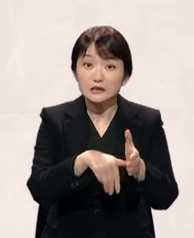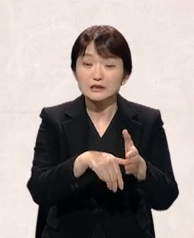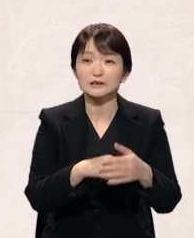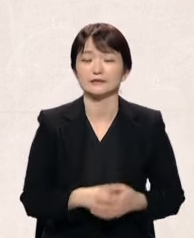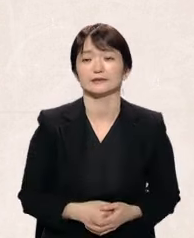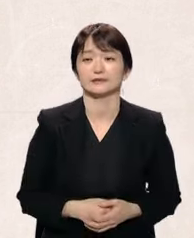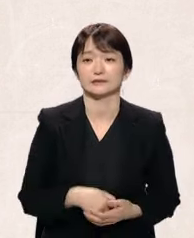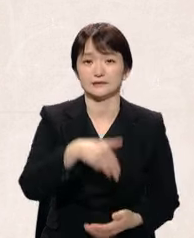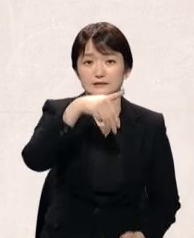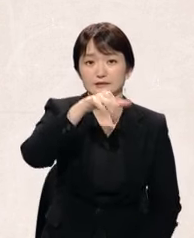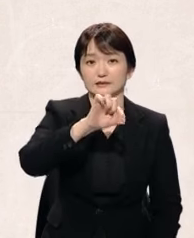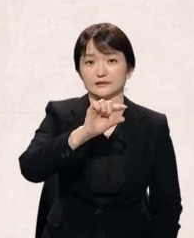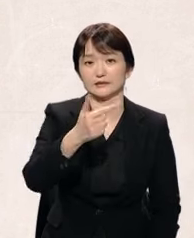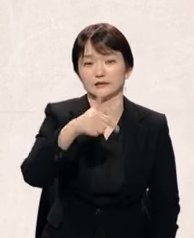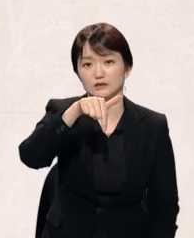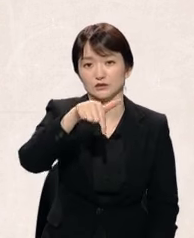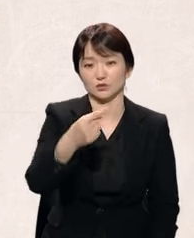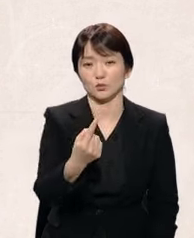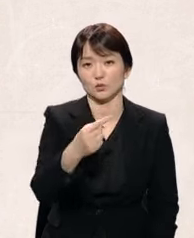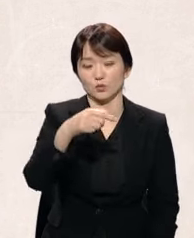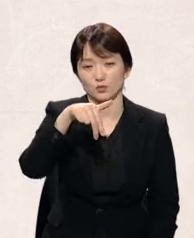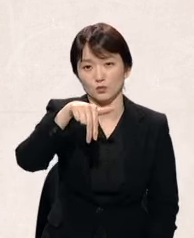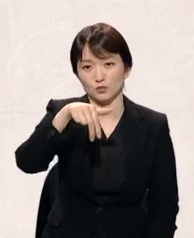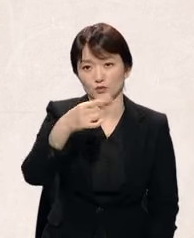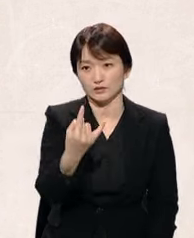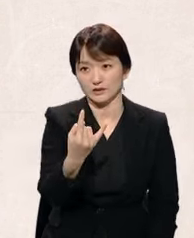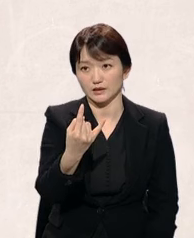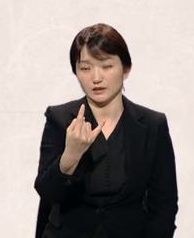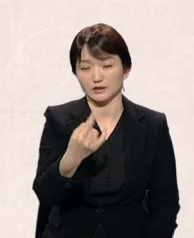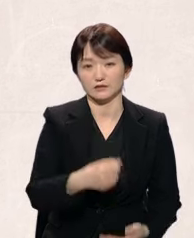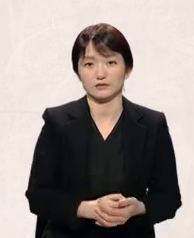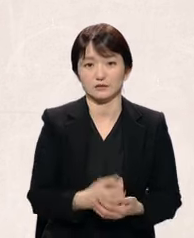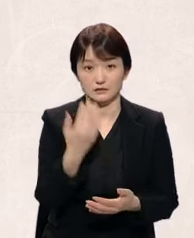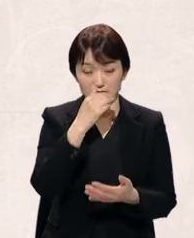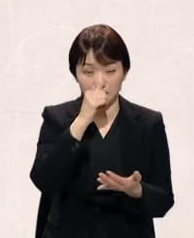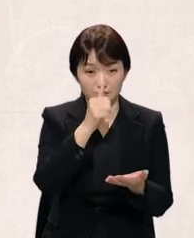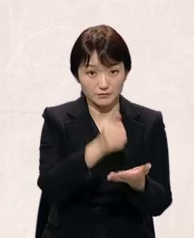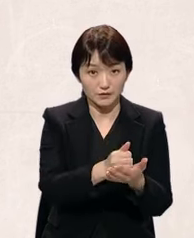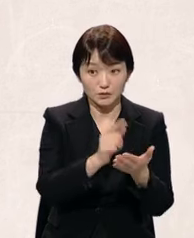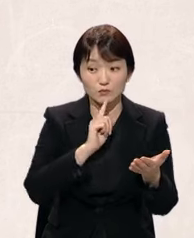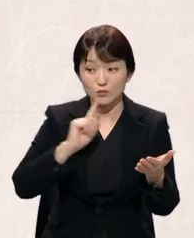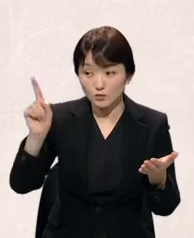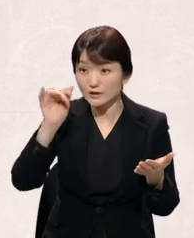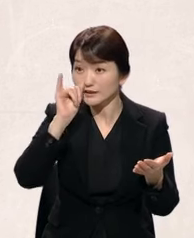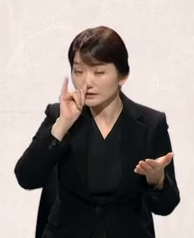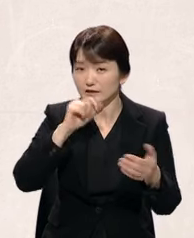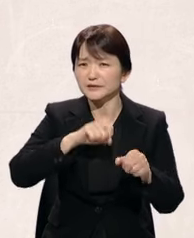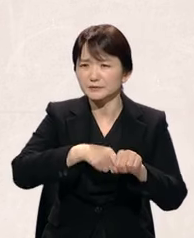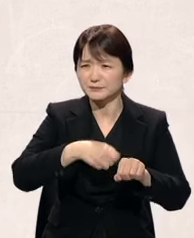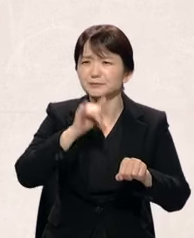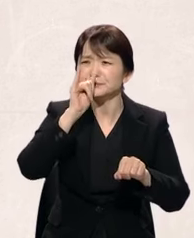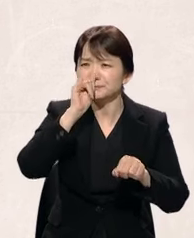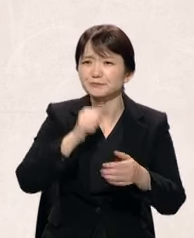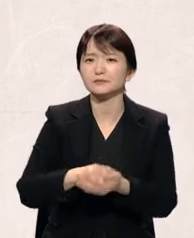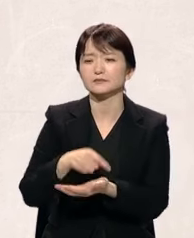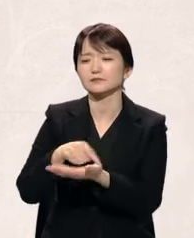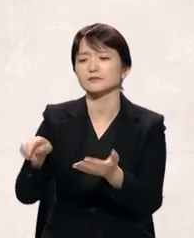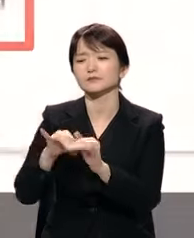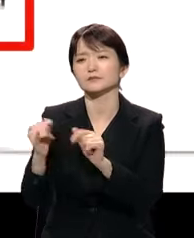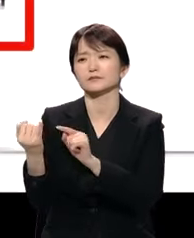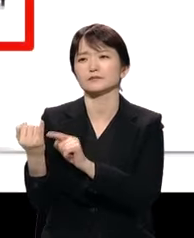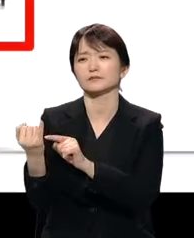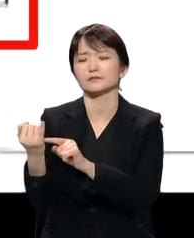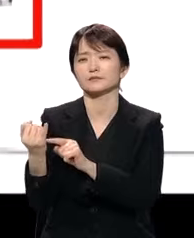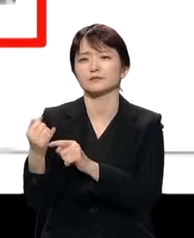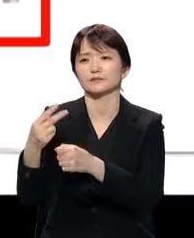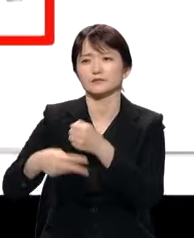친고죄, 그러니까 성범죄에 대해서 고소가 있어야 반드시 수사하고 처벌할 수 있었던 때였는데 예. 문제는 피해자가